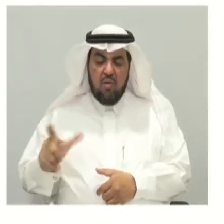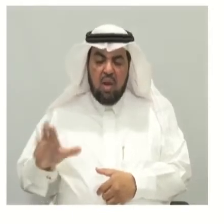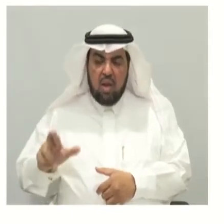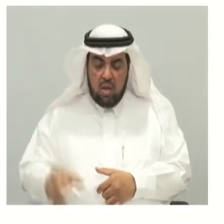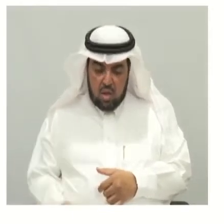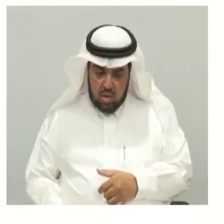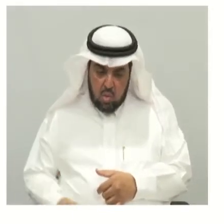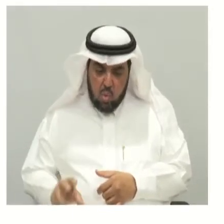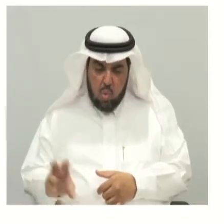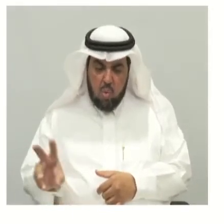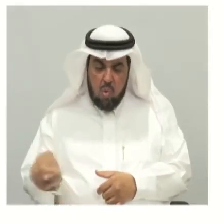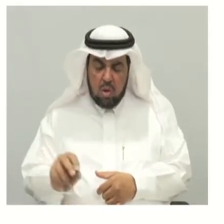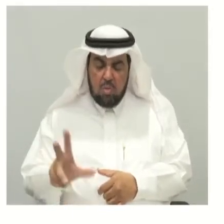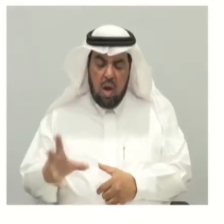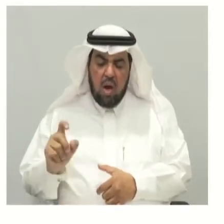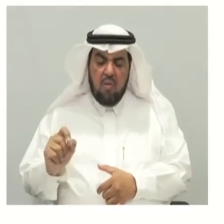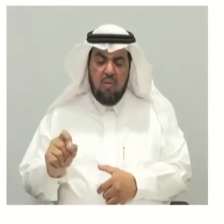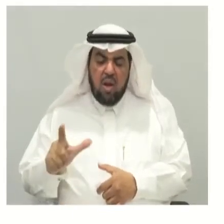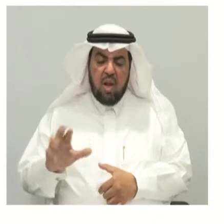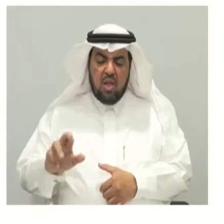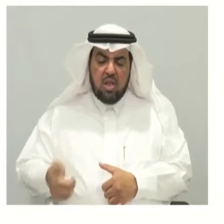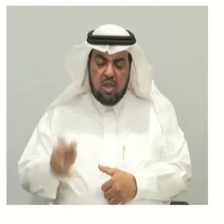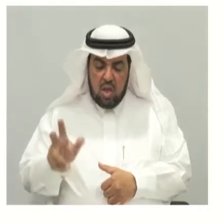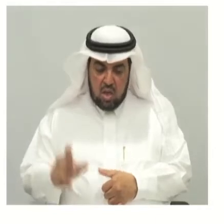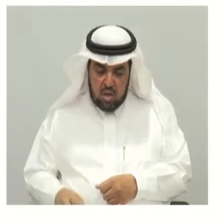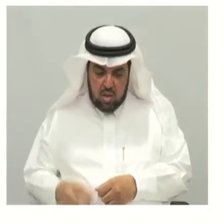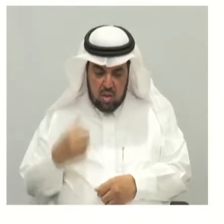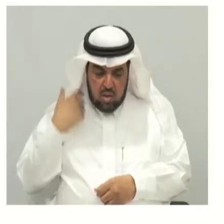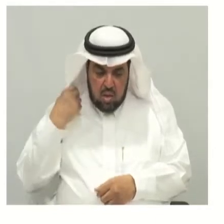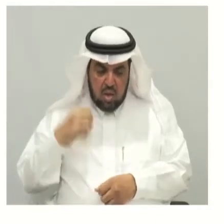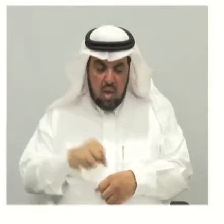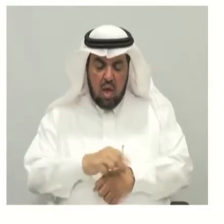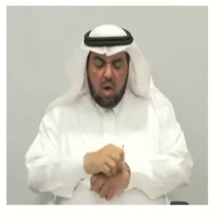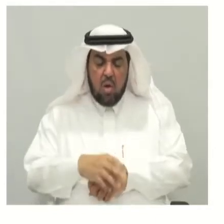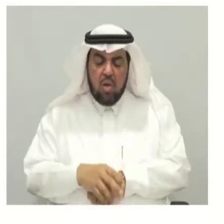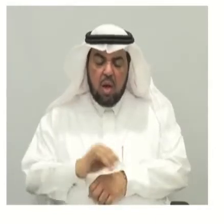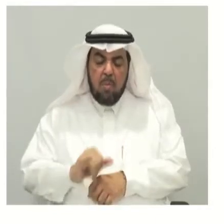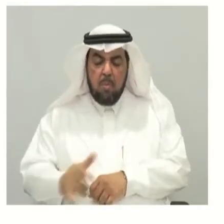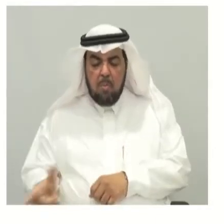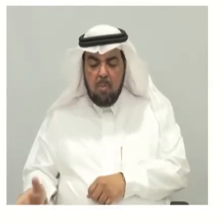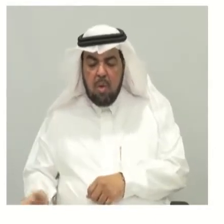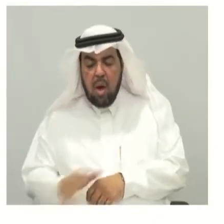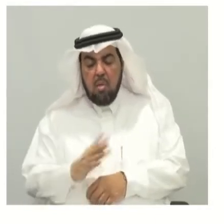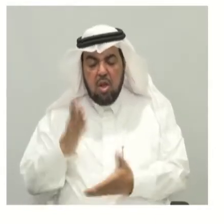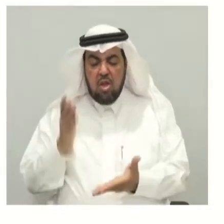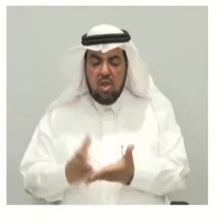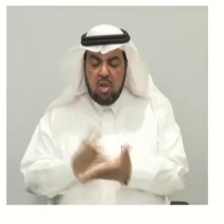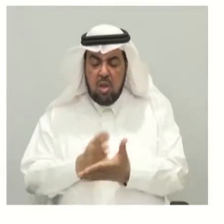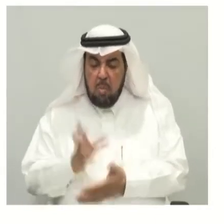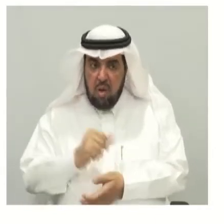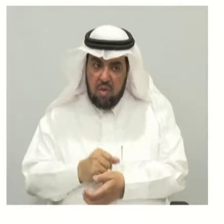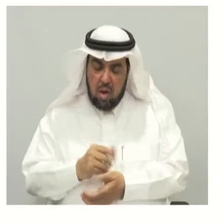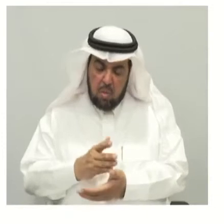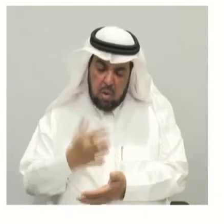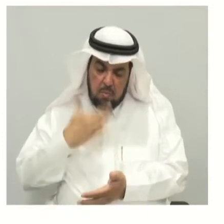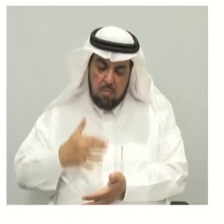وأيضا أشباه ماذا؟ أشباه الفلزات، العنصر مادة لا يمكن تجزئتها لمواد أبسط